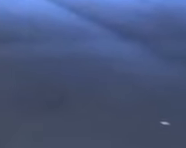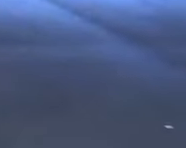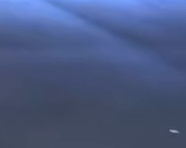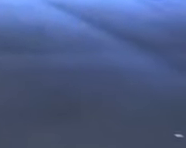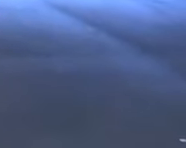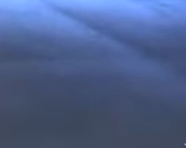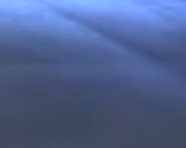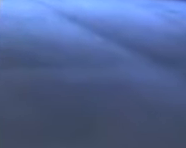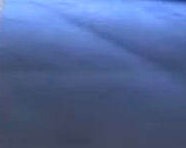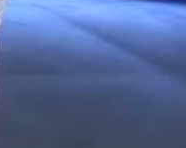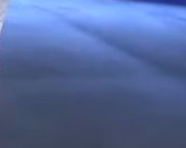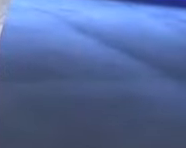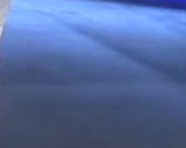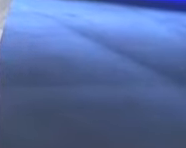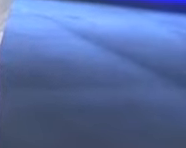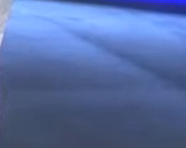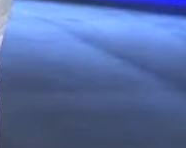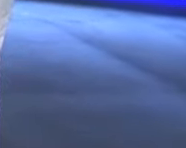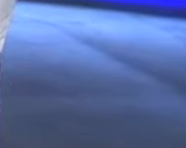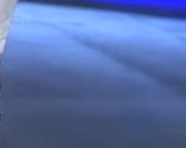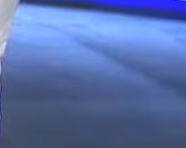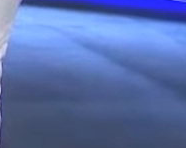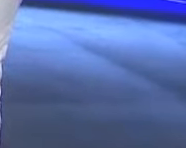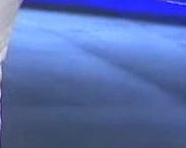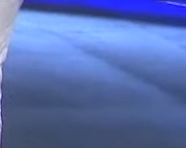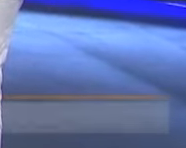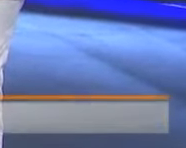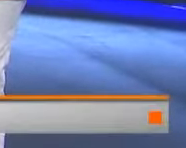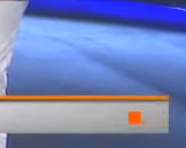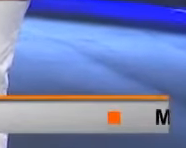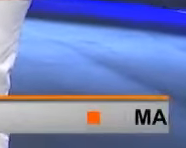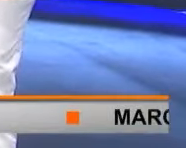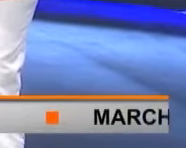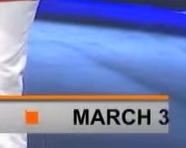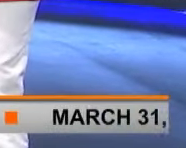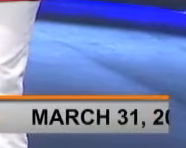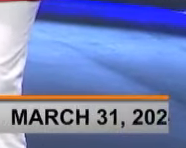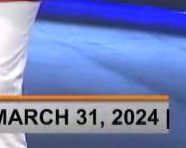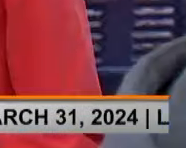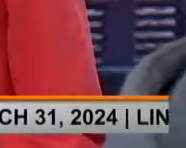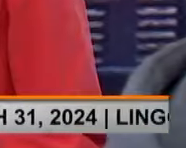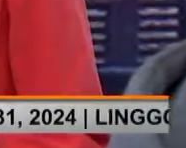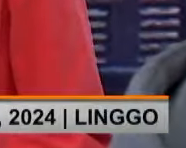ang mga otoridad sa inaasahang pagdagsa ng mga biyahero.